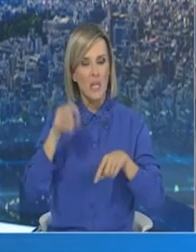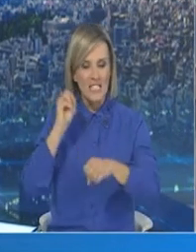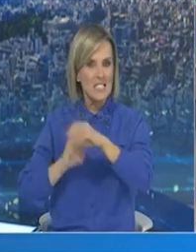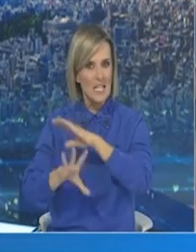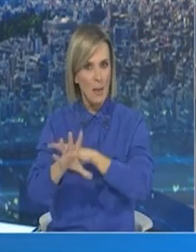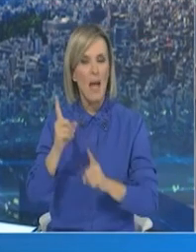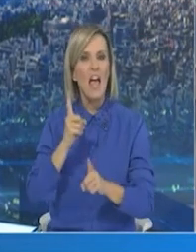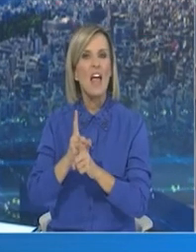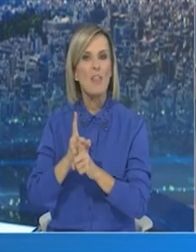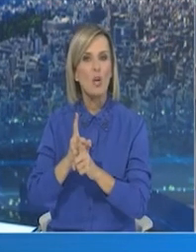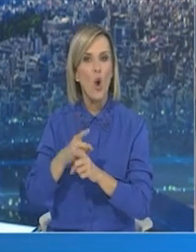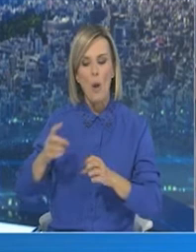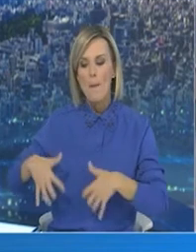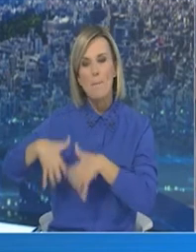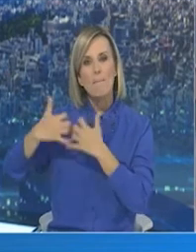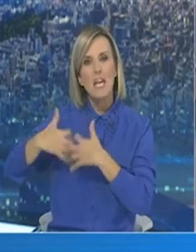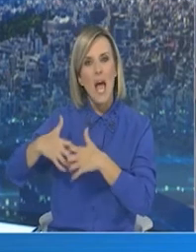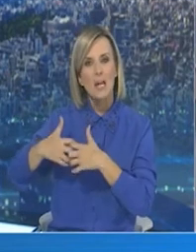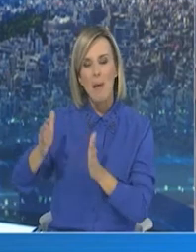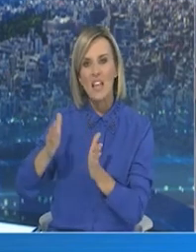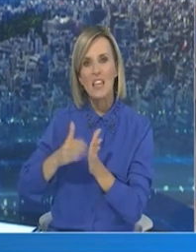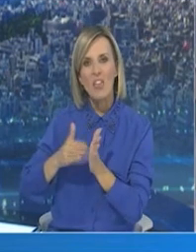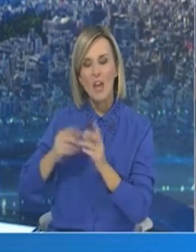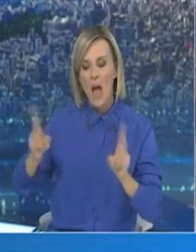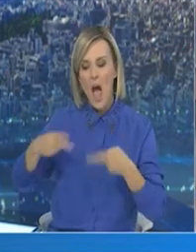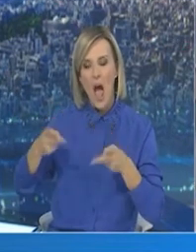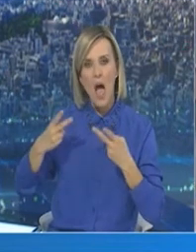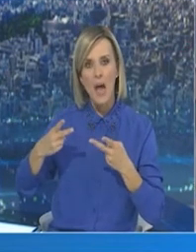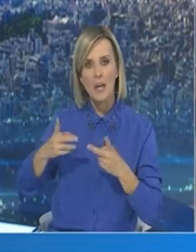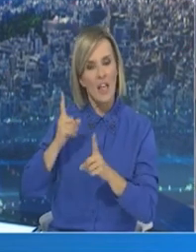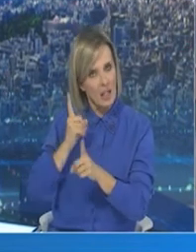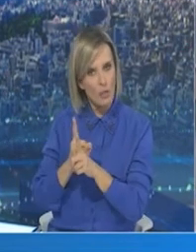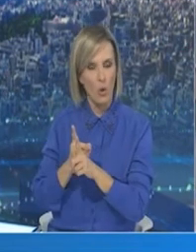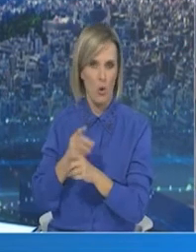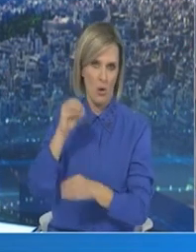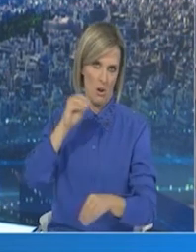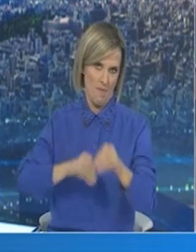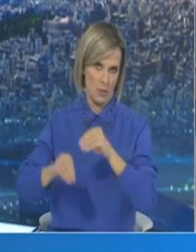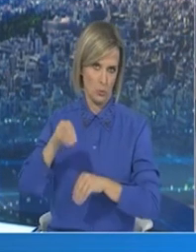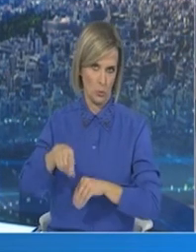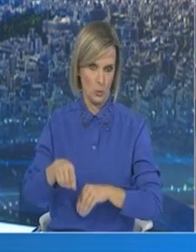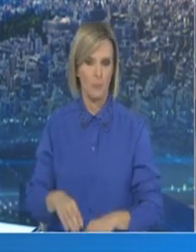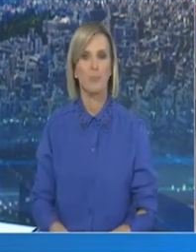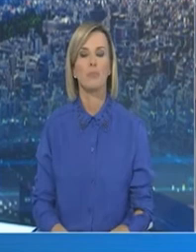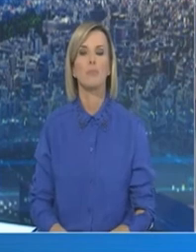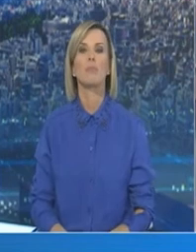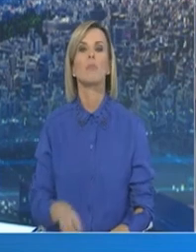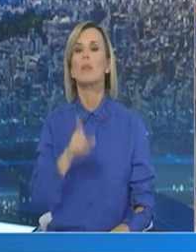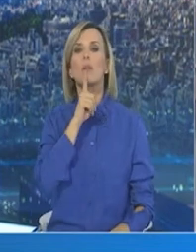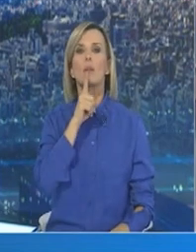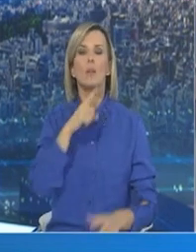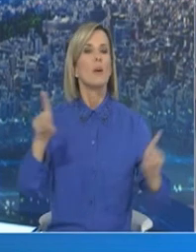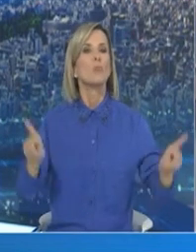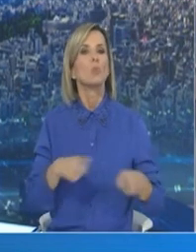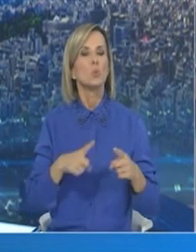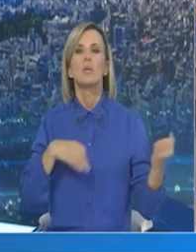τη δυνατότητα κατά τη διάρκεια των προβών γυρισμάτων, παραστάσεων και συναυλιών, η μουσική των εγχώρδων, ακολουθώντας το παράδειγμα των ορχιστρών των